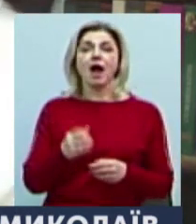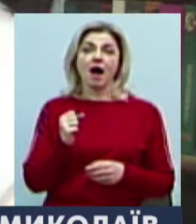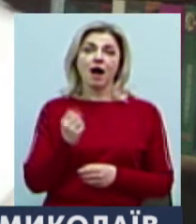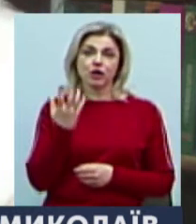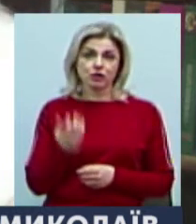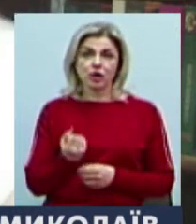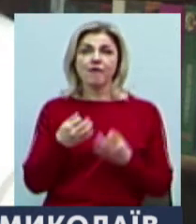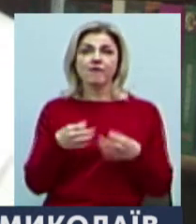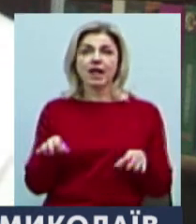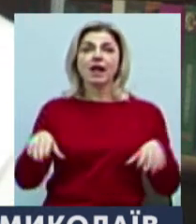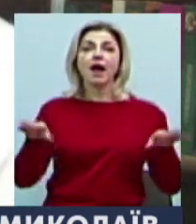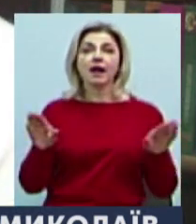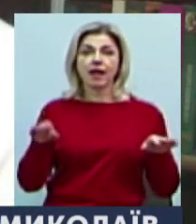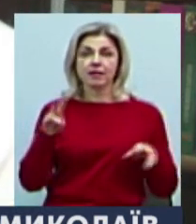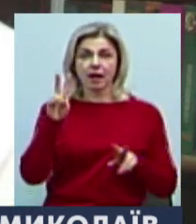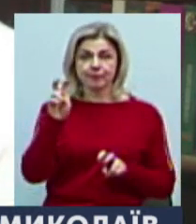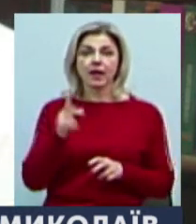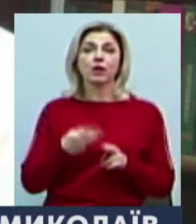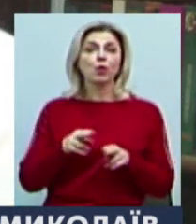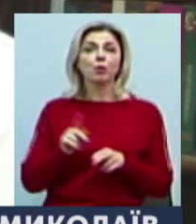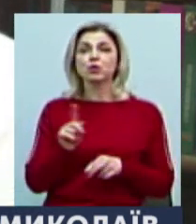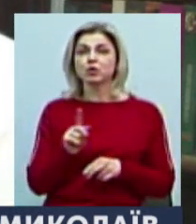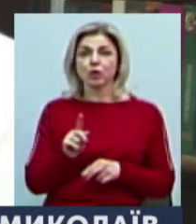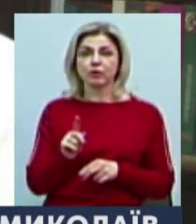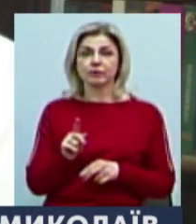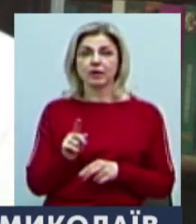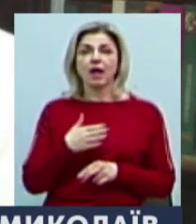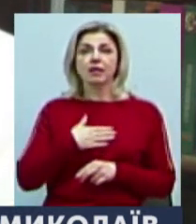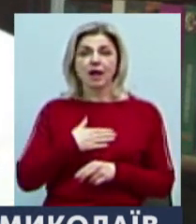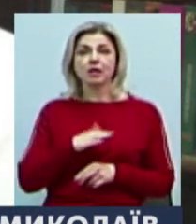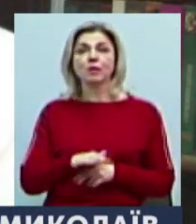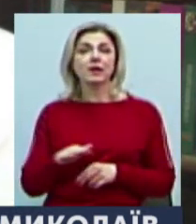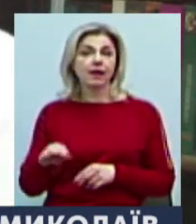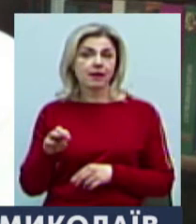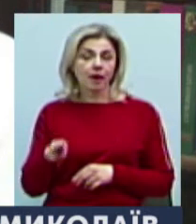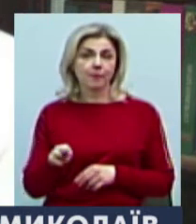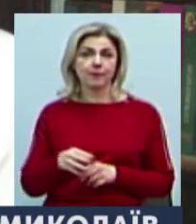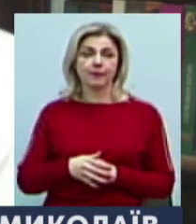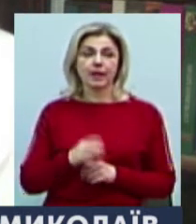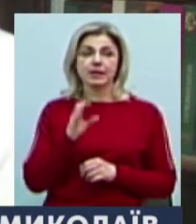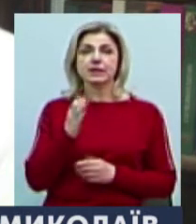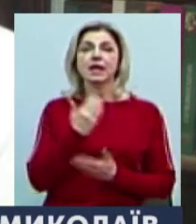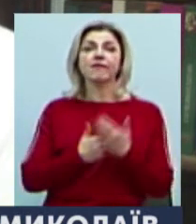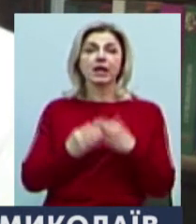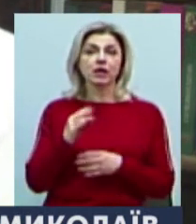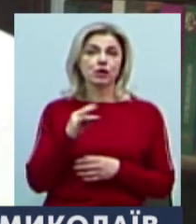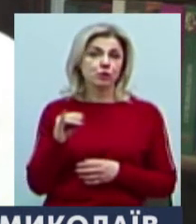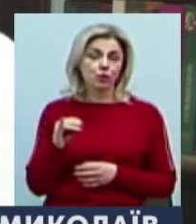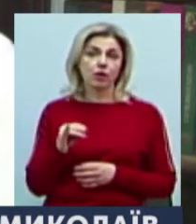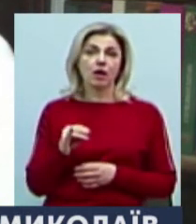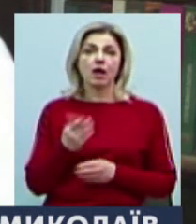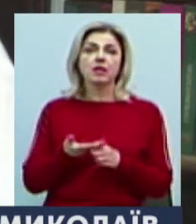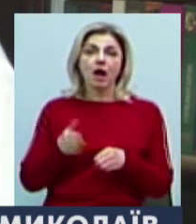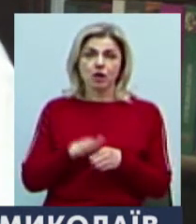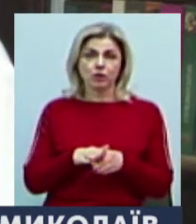вільні крила, тому що нашим дітям дітям з інвалідністю